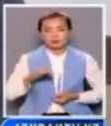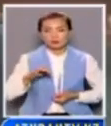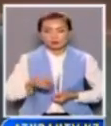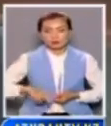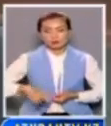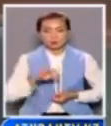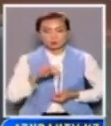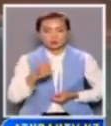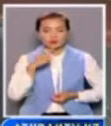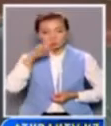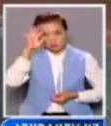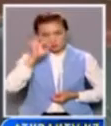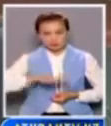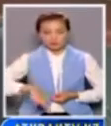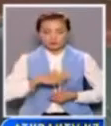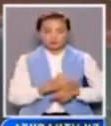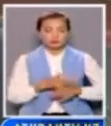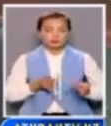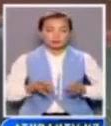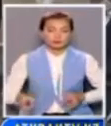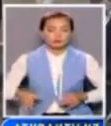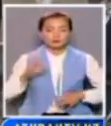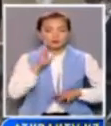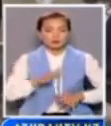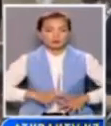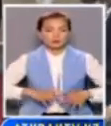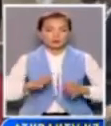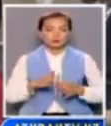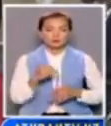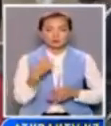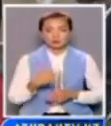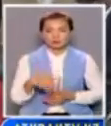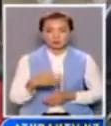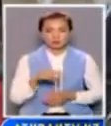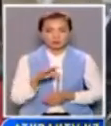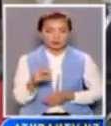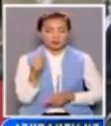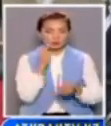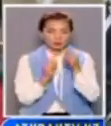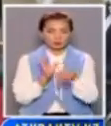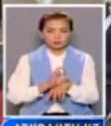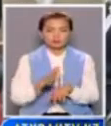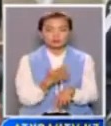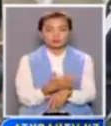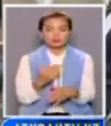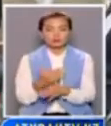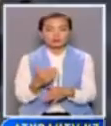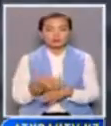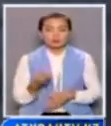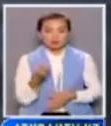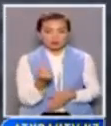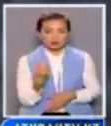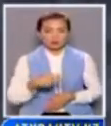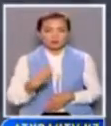район Южно-Казахстанской области, пострадавшим от наводнения, отправлено 150 тонн продуктов питания, гуманитарной помощи